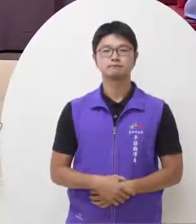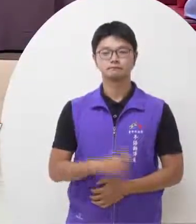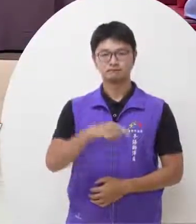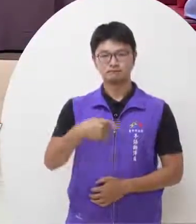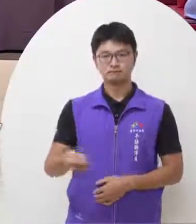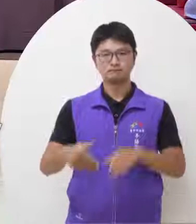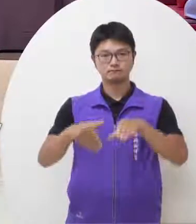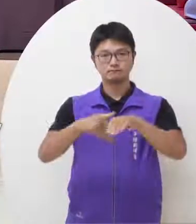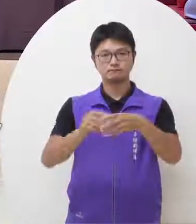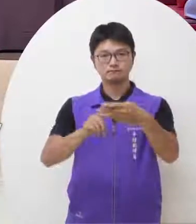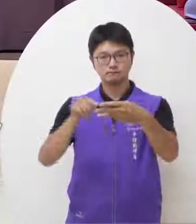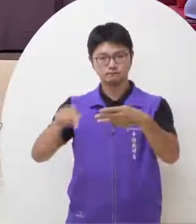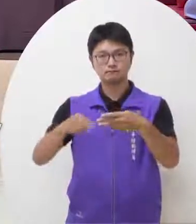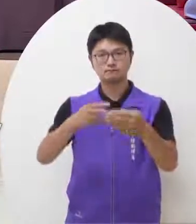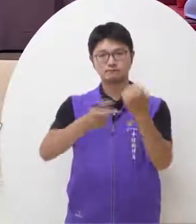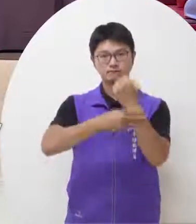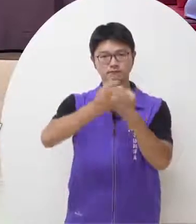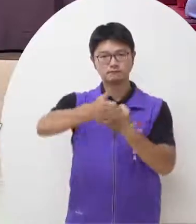长。